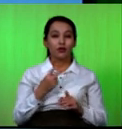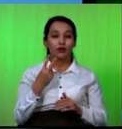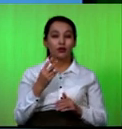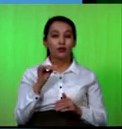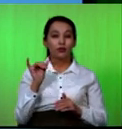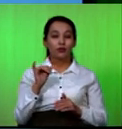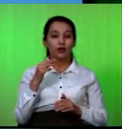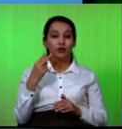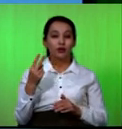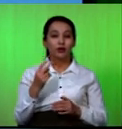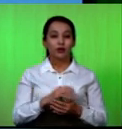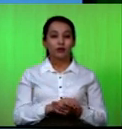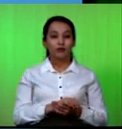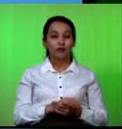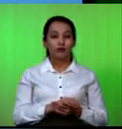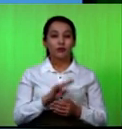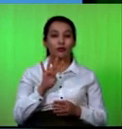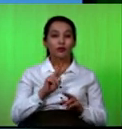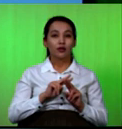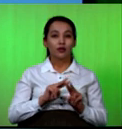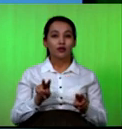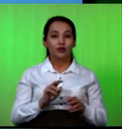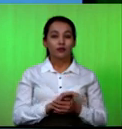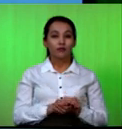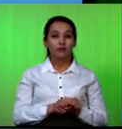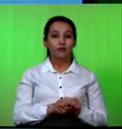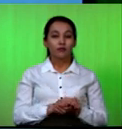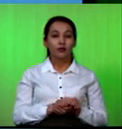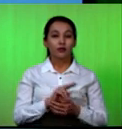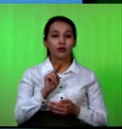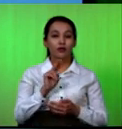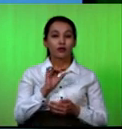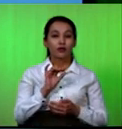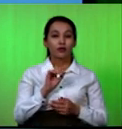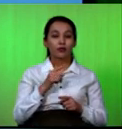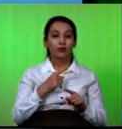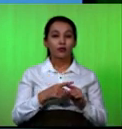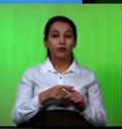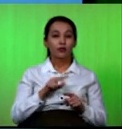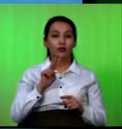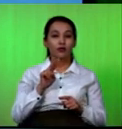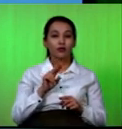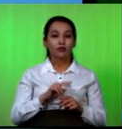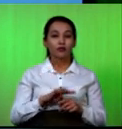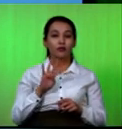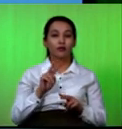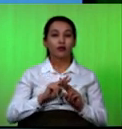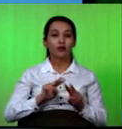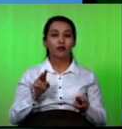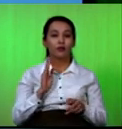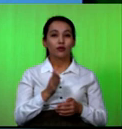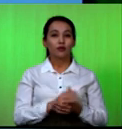bilan 2 ning ko'paytmasi 4 ga teng. 2 bilan 2 ning yig'indisi esa 4 ga